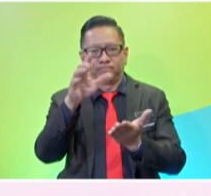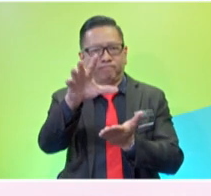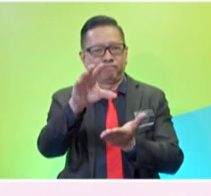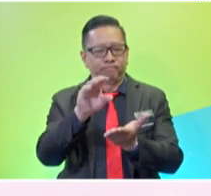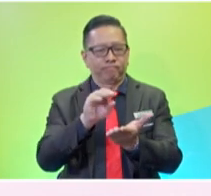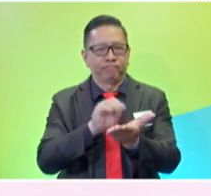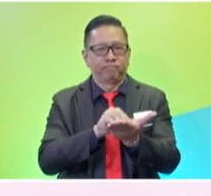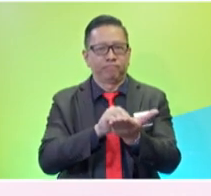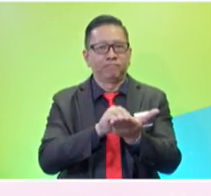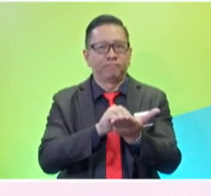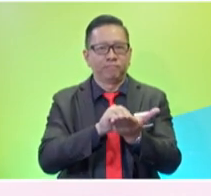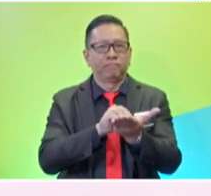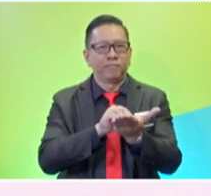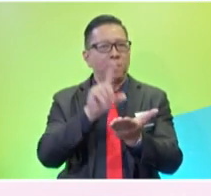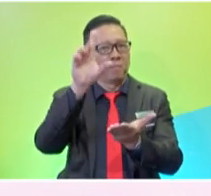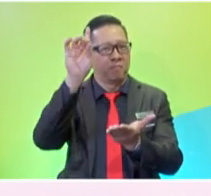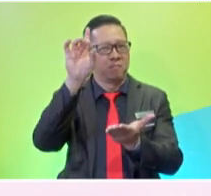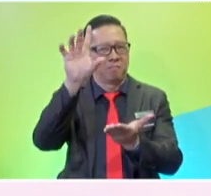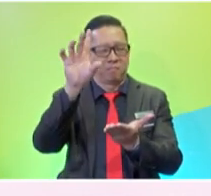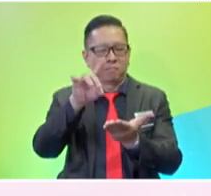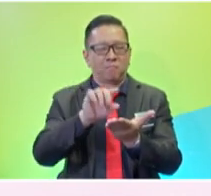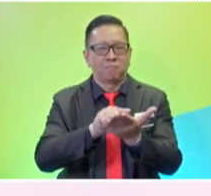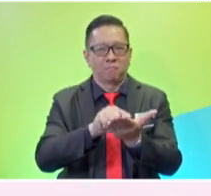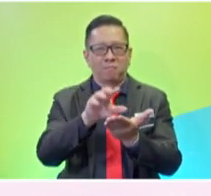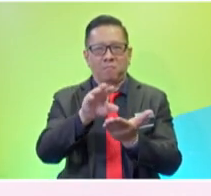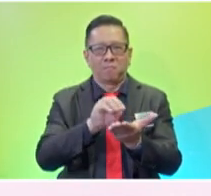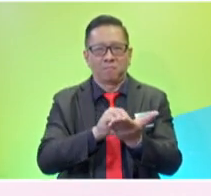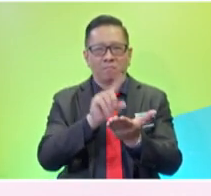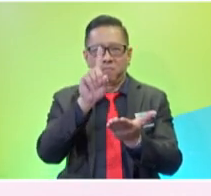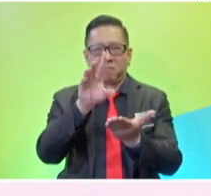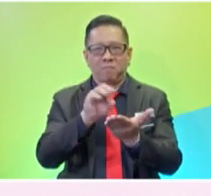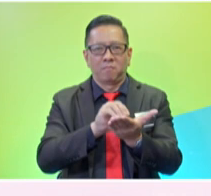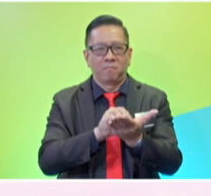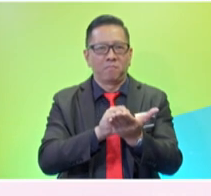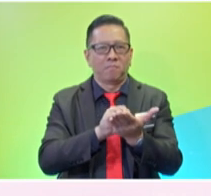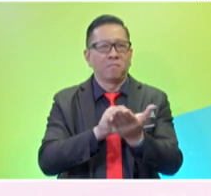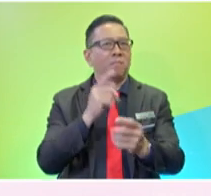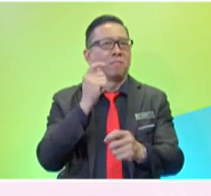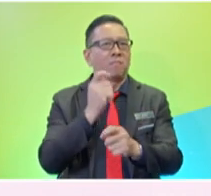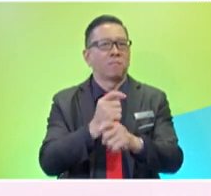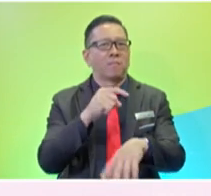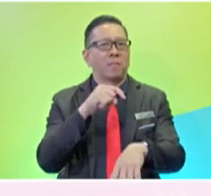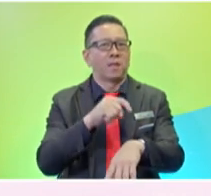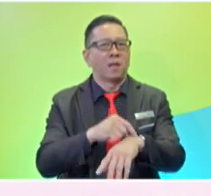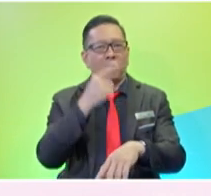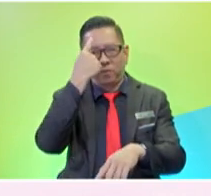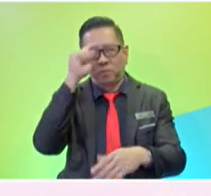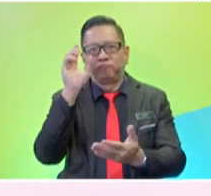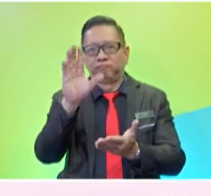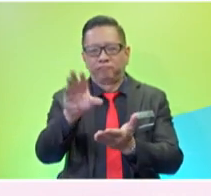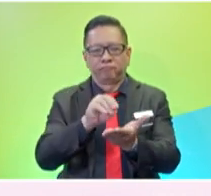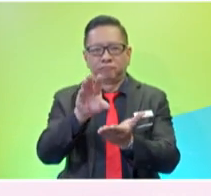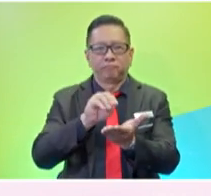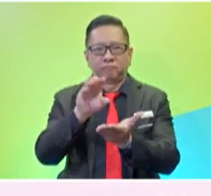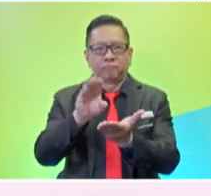dia Pilih satu halaman je Oke dan yang ketiga saya akan tetapkan masuk untuk menyalin halaman yang